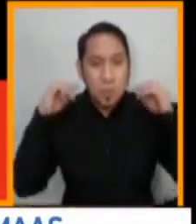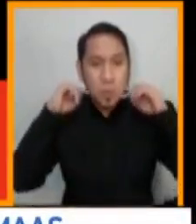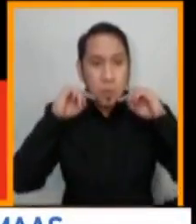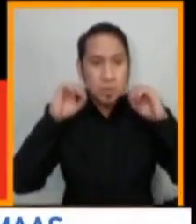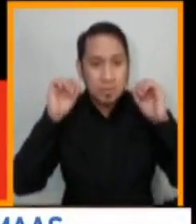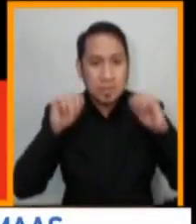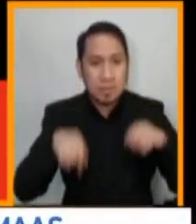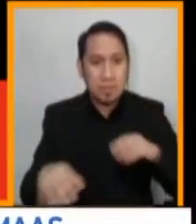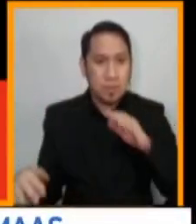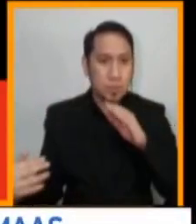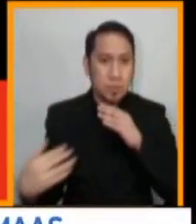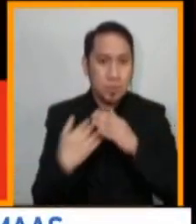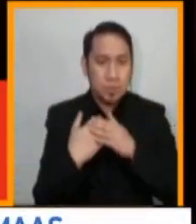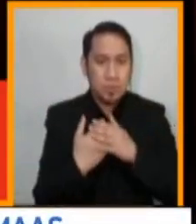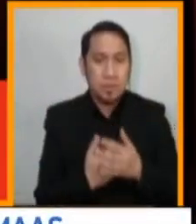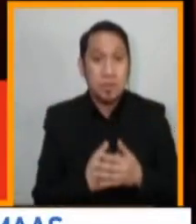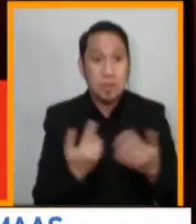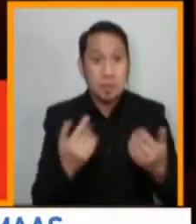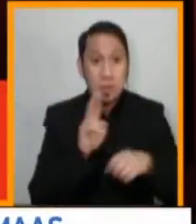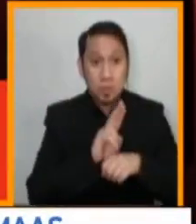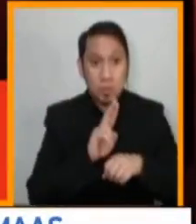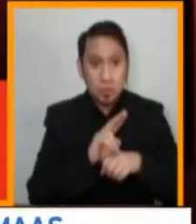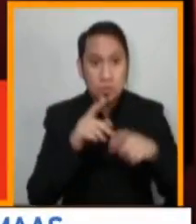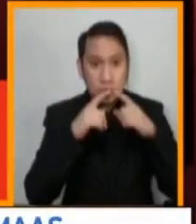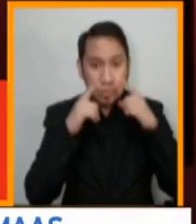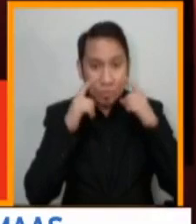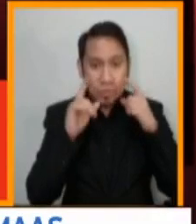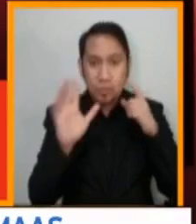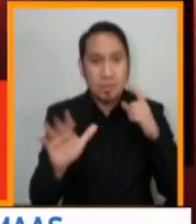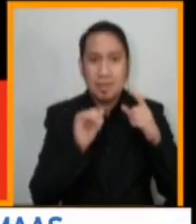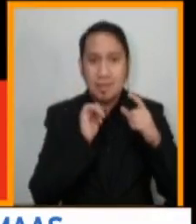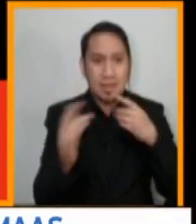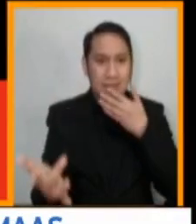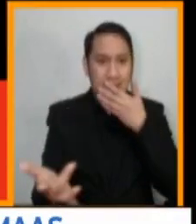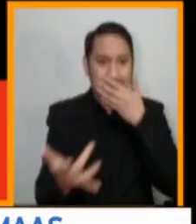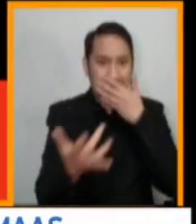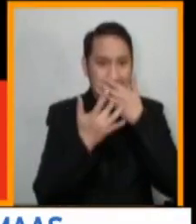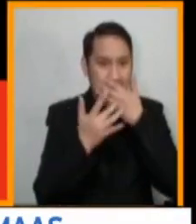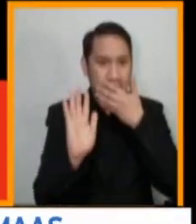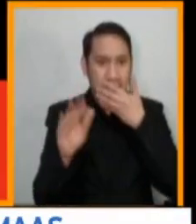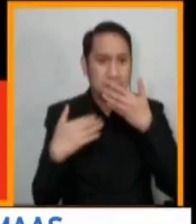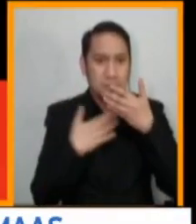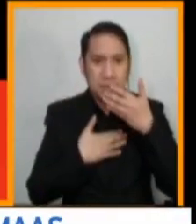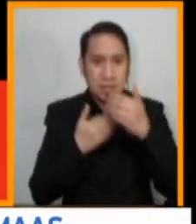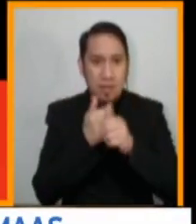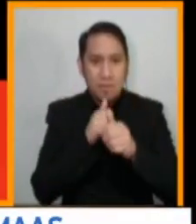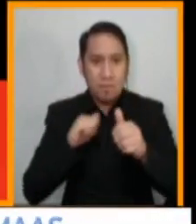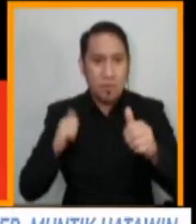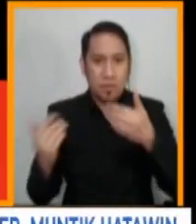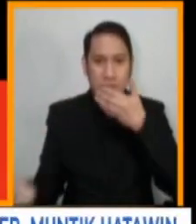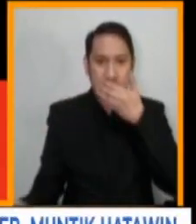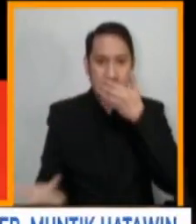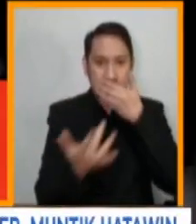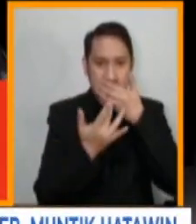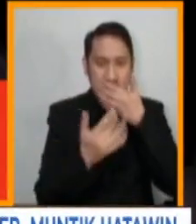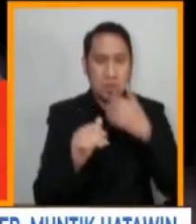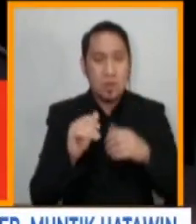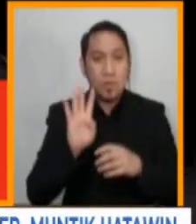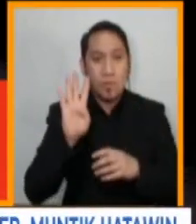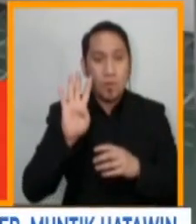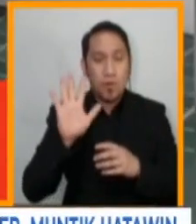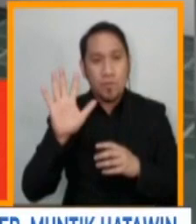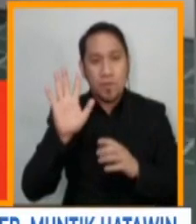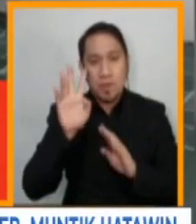Oras sa suotin, iwasan itong hawakan para hindi ito makontamina. Dapat palitan ito kada 4 o 5 oras.